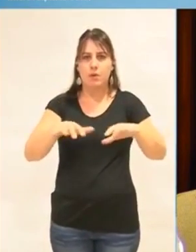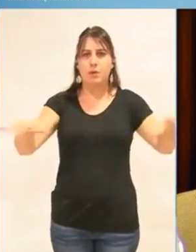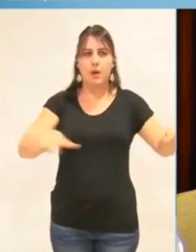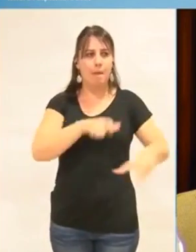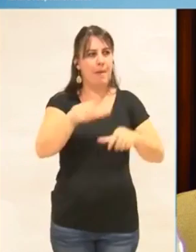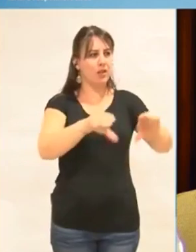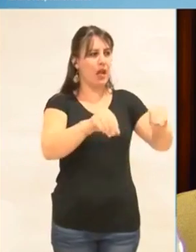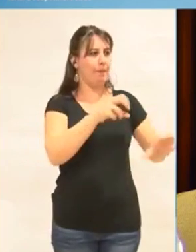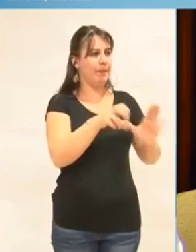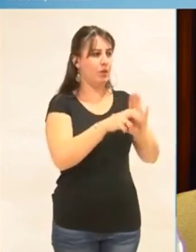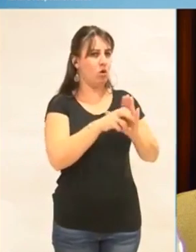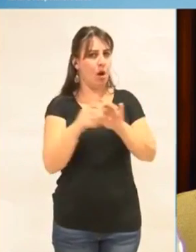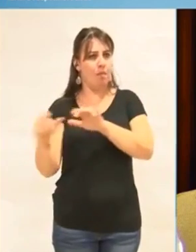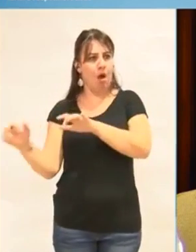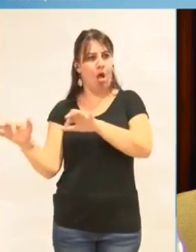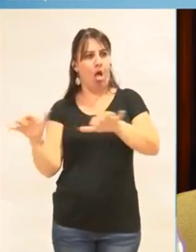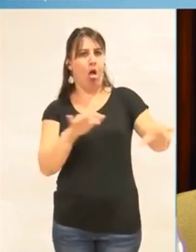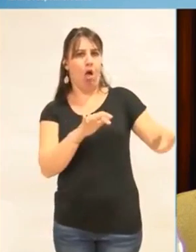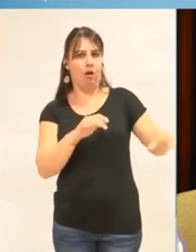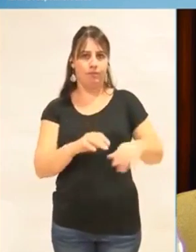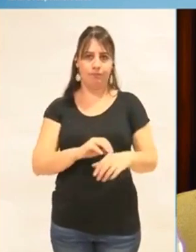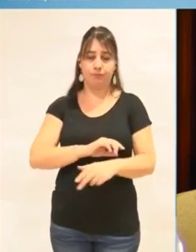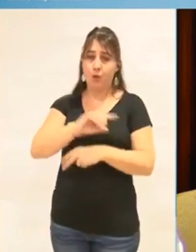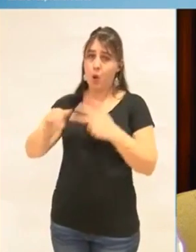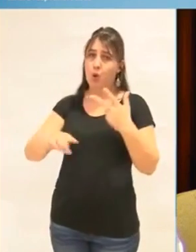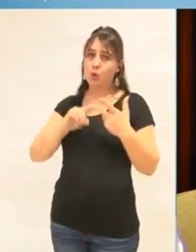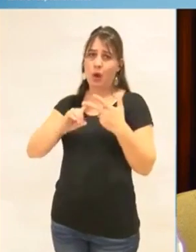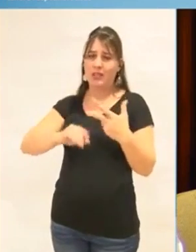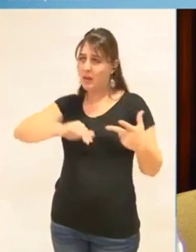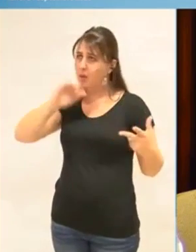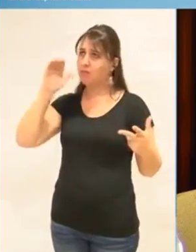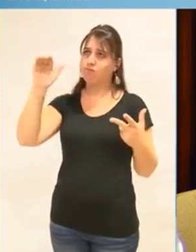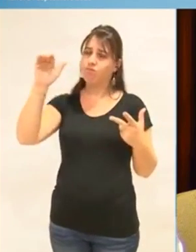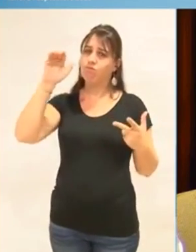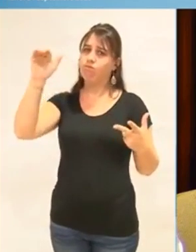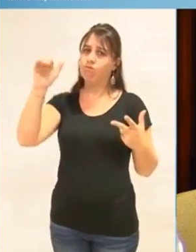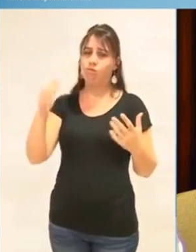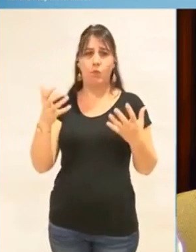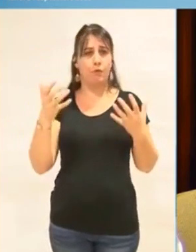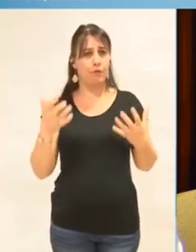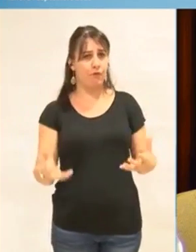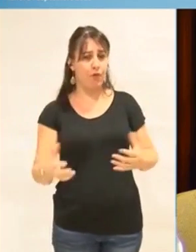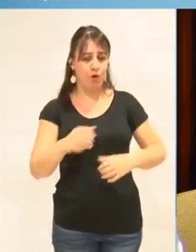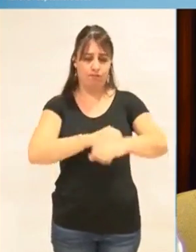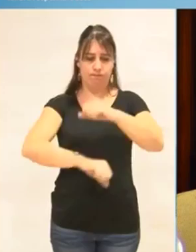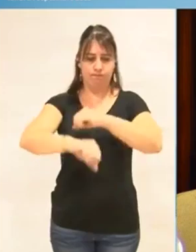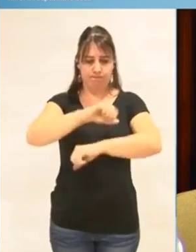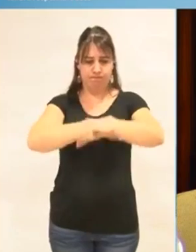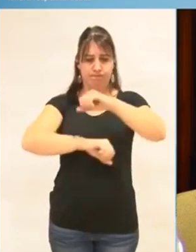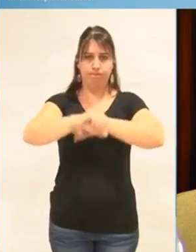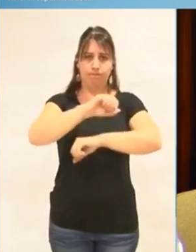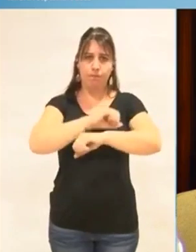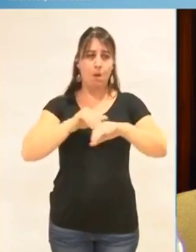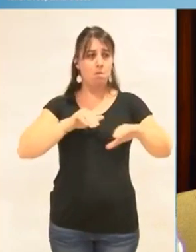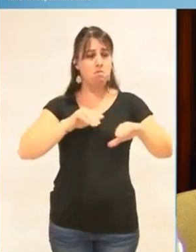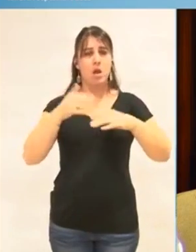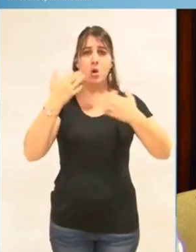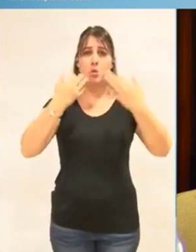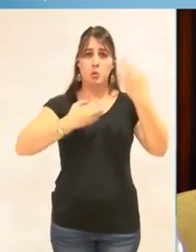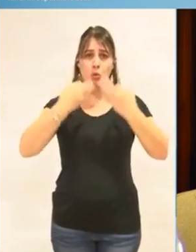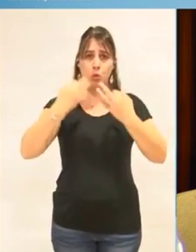Grenoblois. Le troisième point, c'est que nous demandons que les moyens de justice